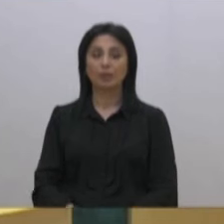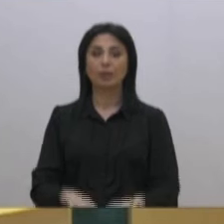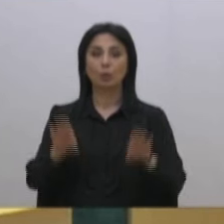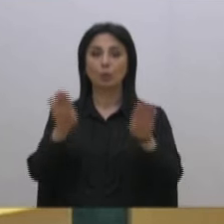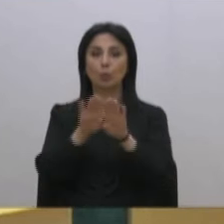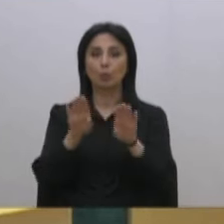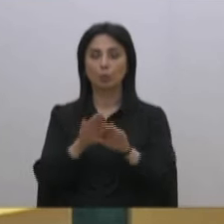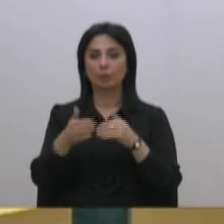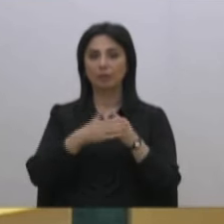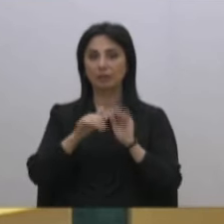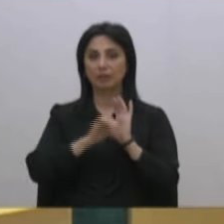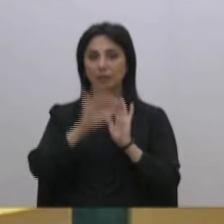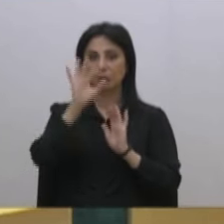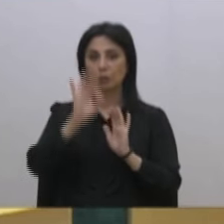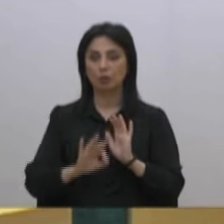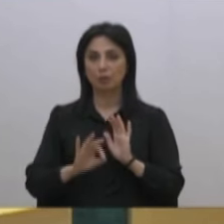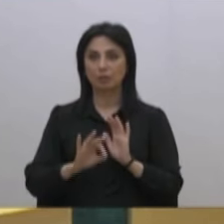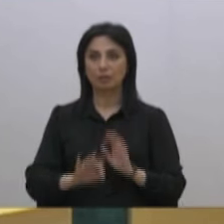უტოლდება დაახლოებით 60%.